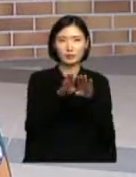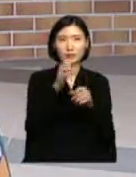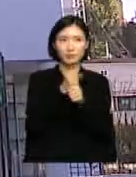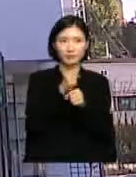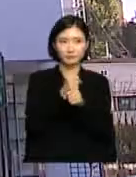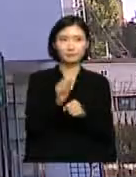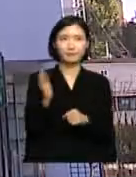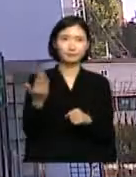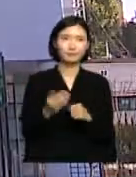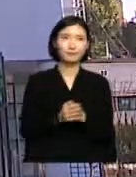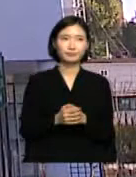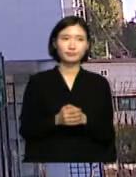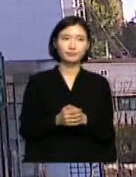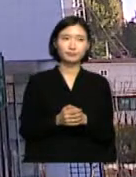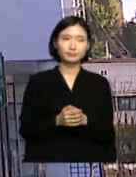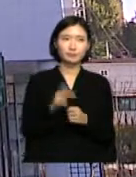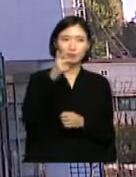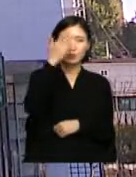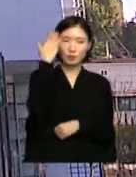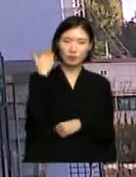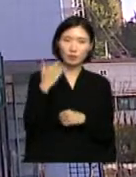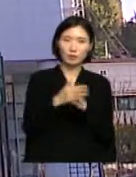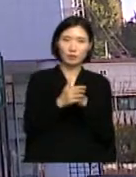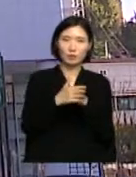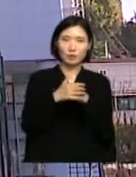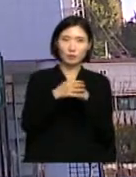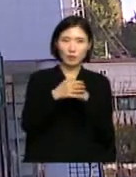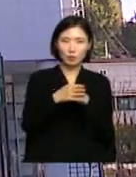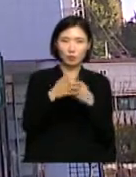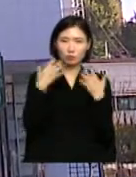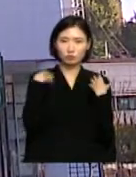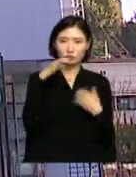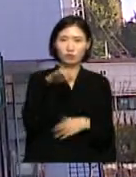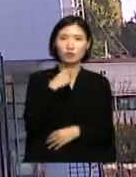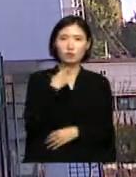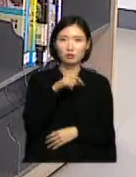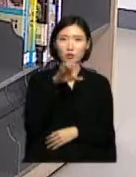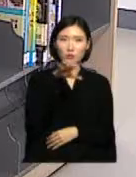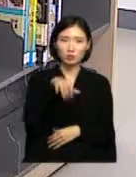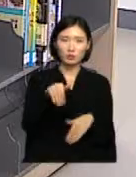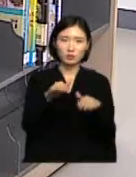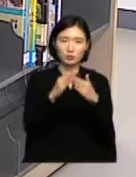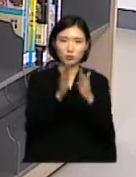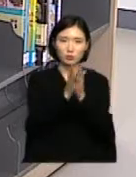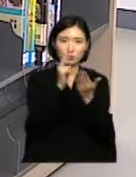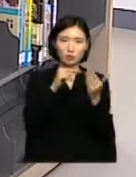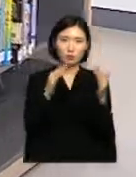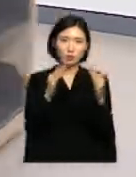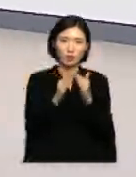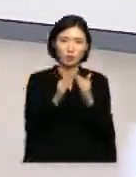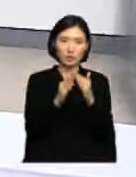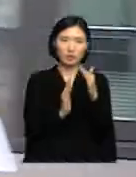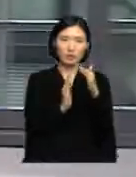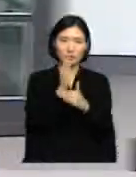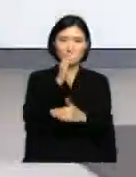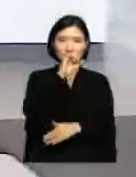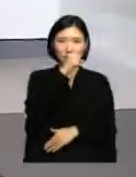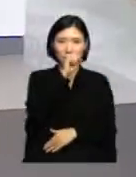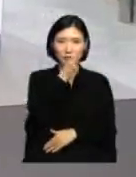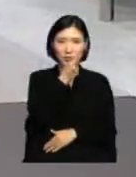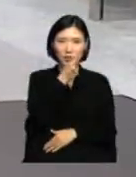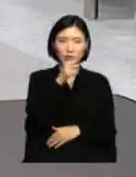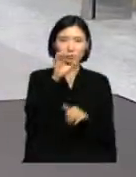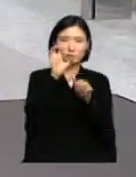만들게 됐습니다. 옛 마포구청 부지에 들어선 마포중앙도서관. 구 차원에서 과도한 예산 집행이었다는